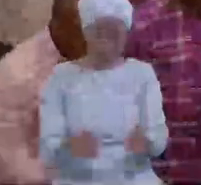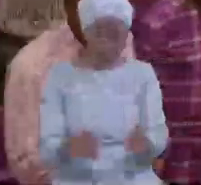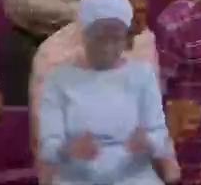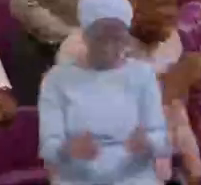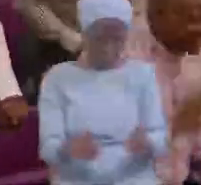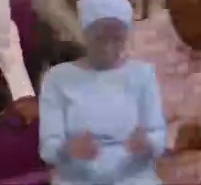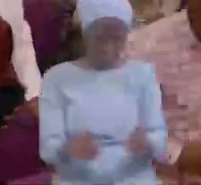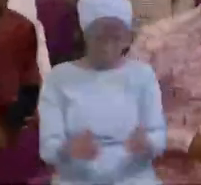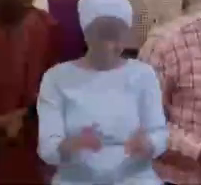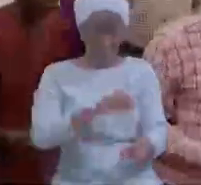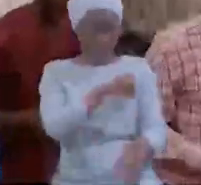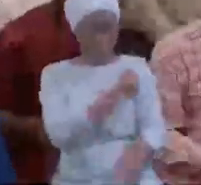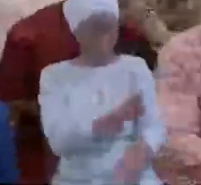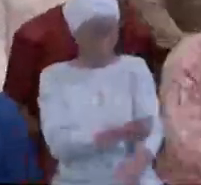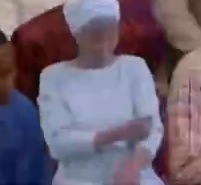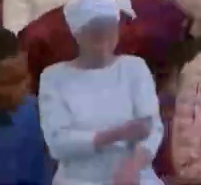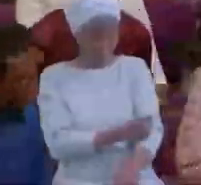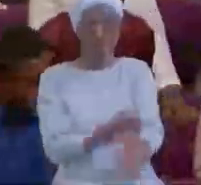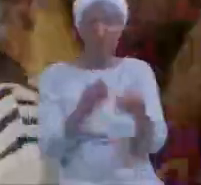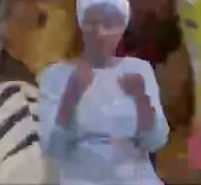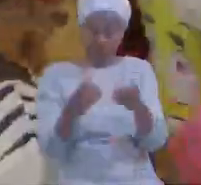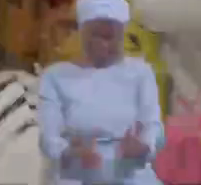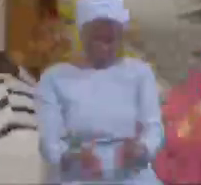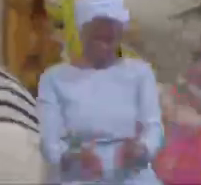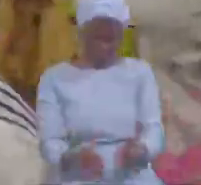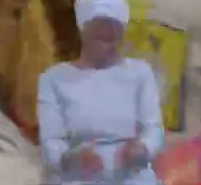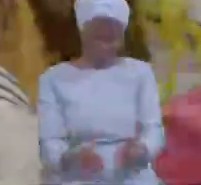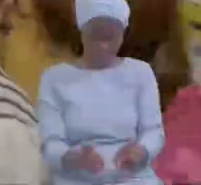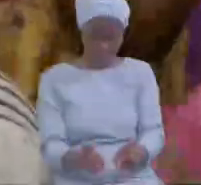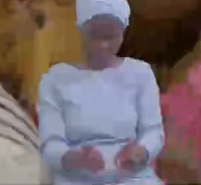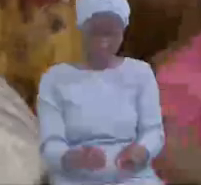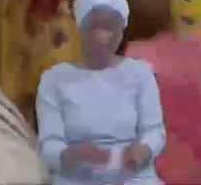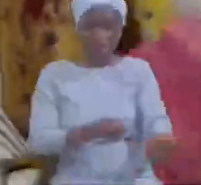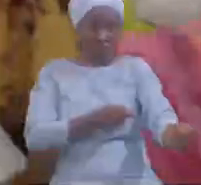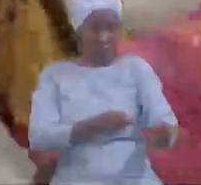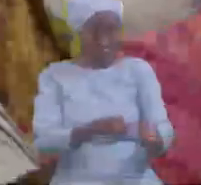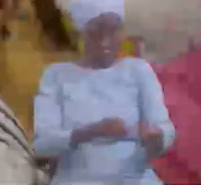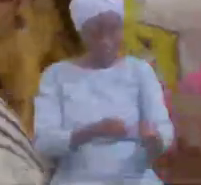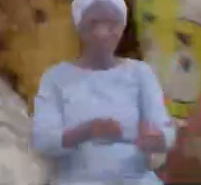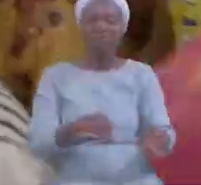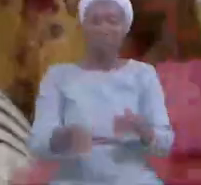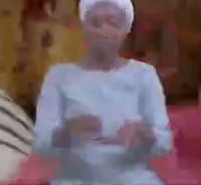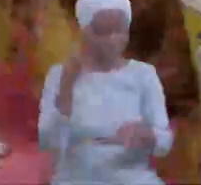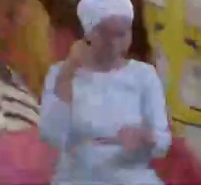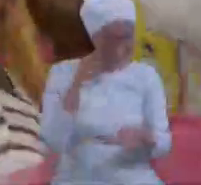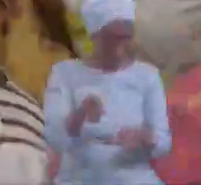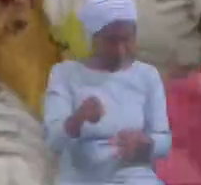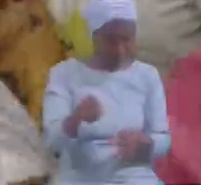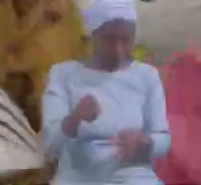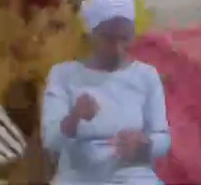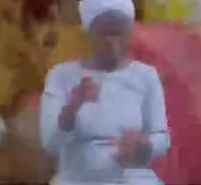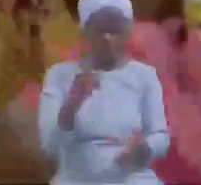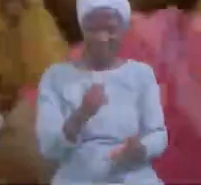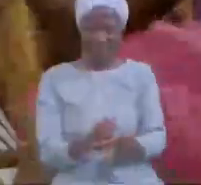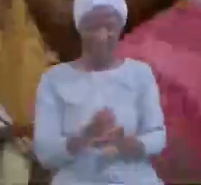L'autorité, c'est fait dans votre vie. La domination est là dans votre vie. La fécondité